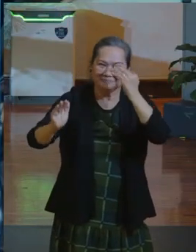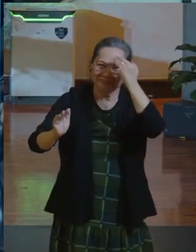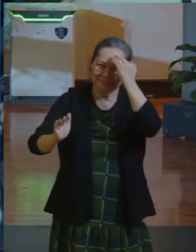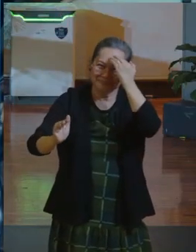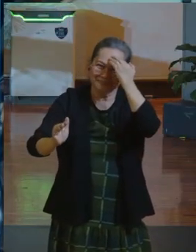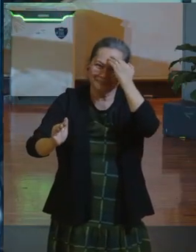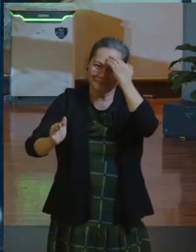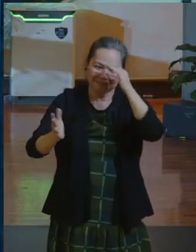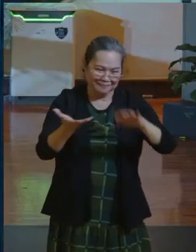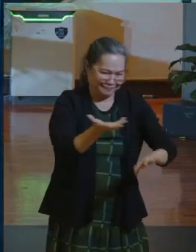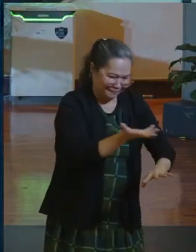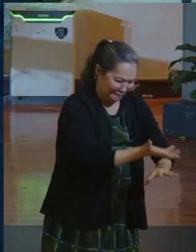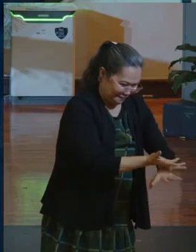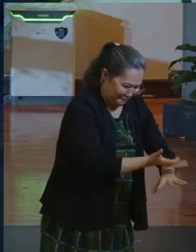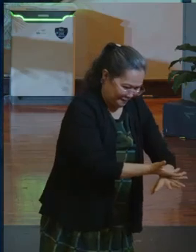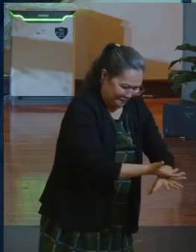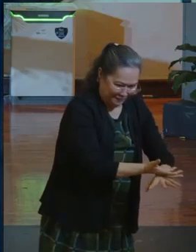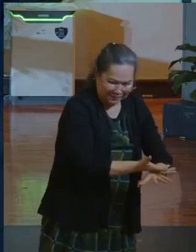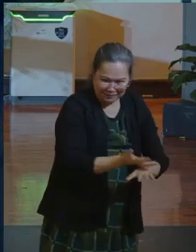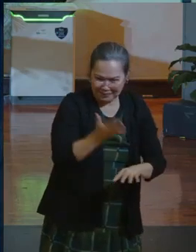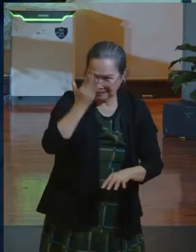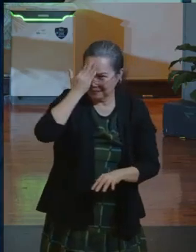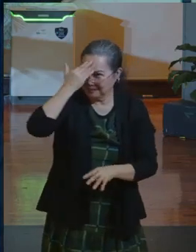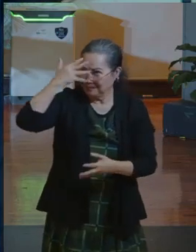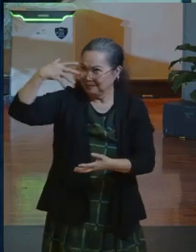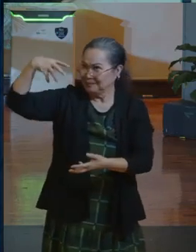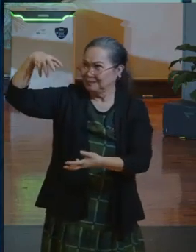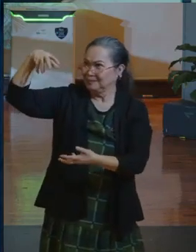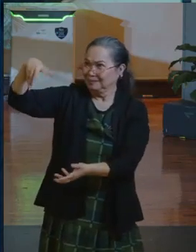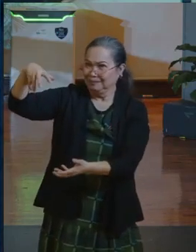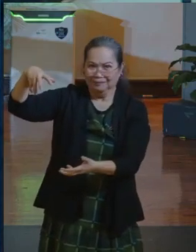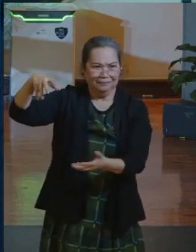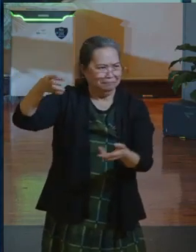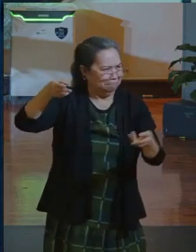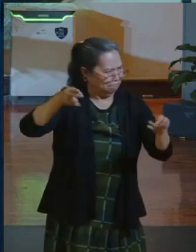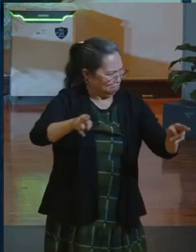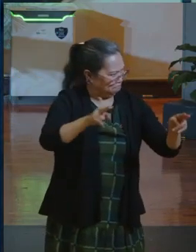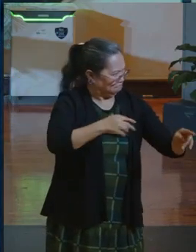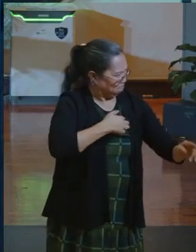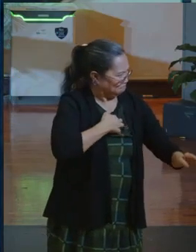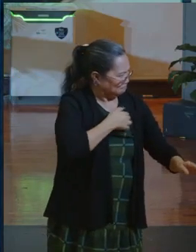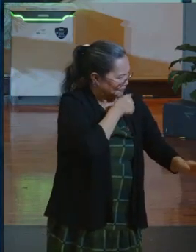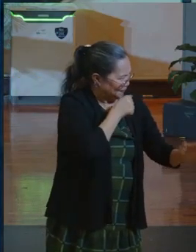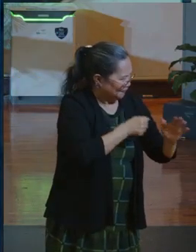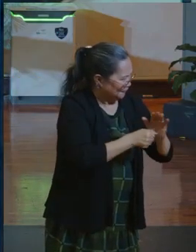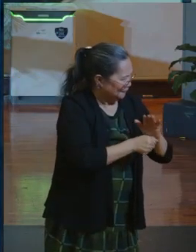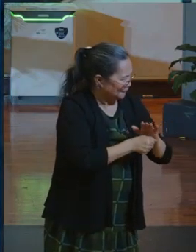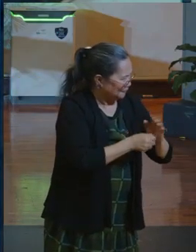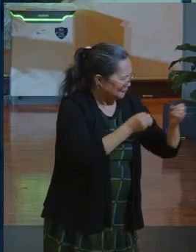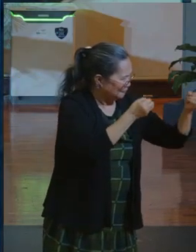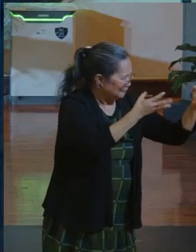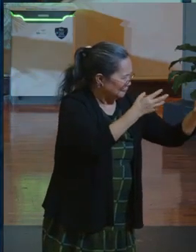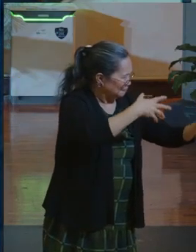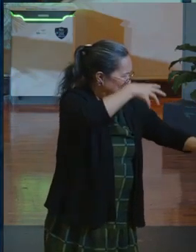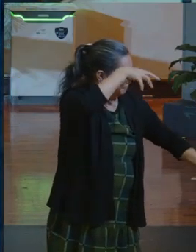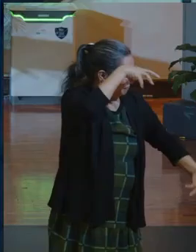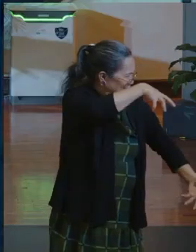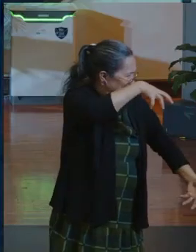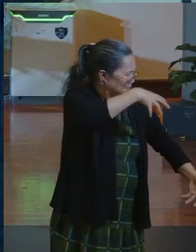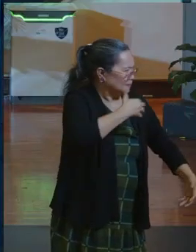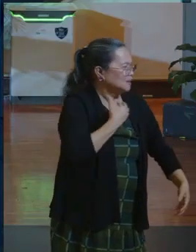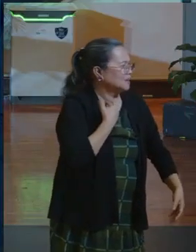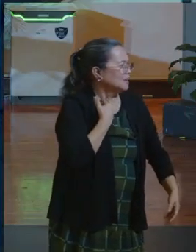brought low, and I know how to abound in any and every circumstance. I have learned the secret of pleasing plenty and hunger and abundance and